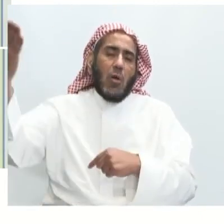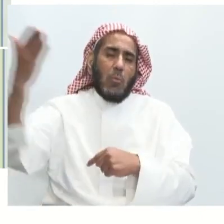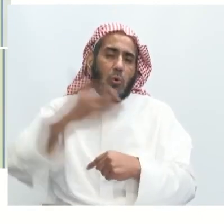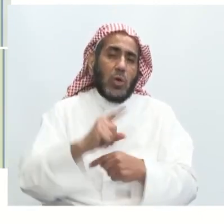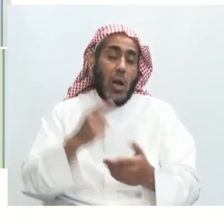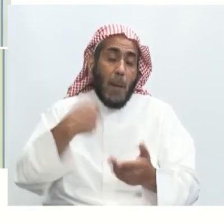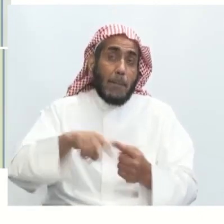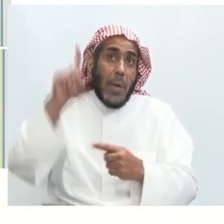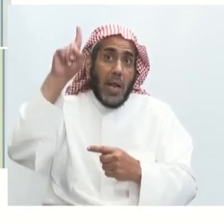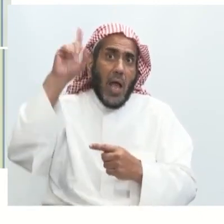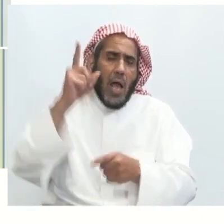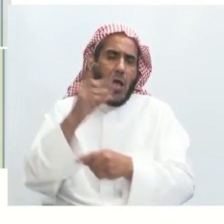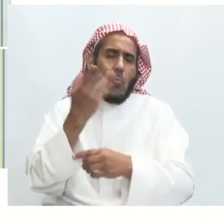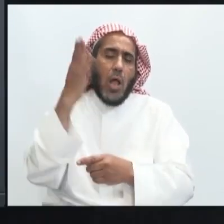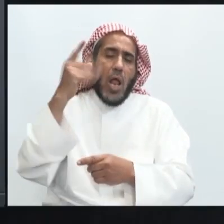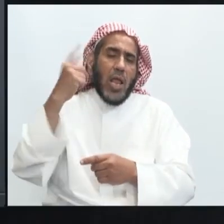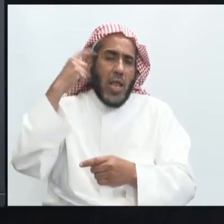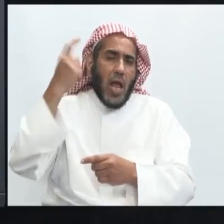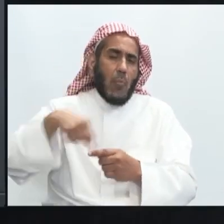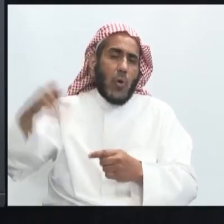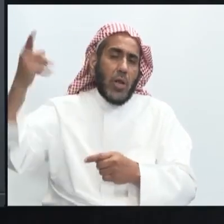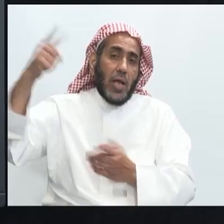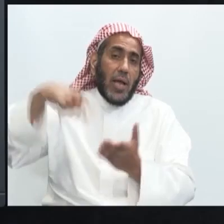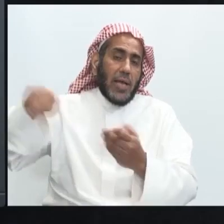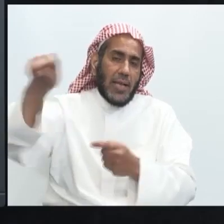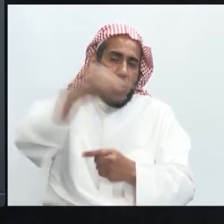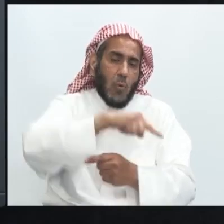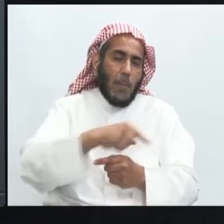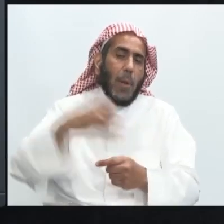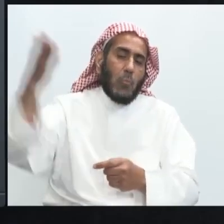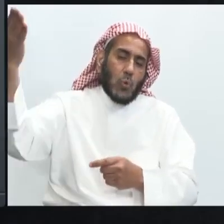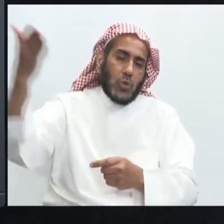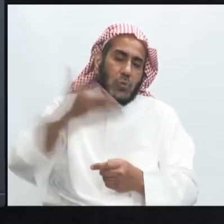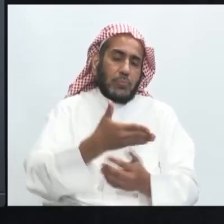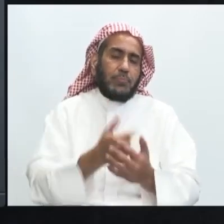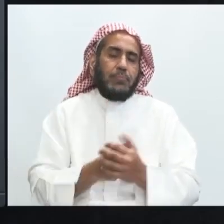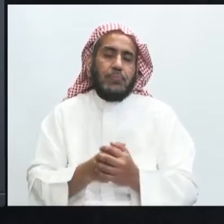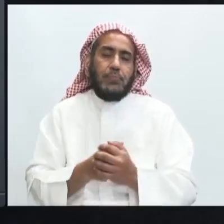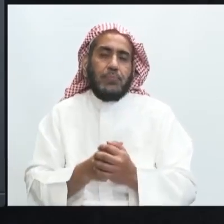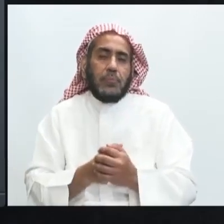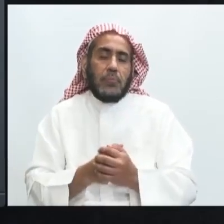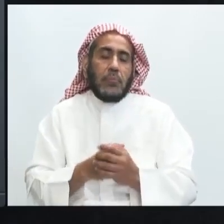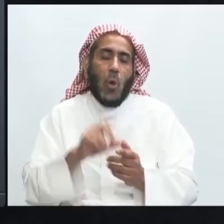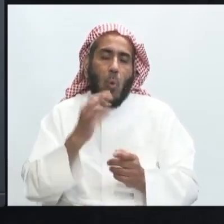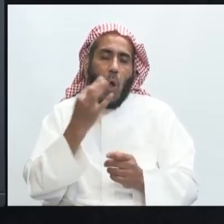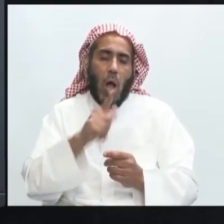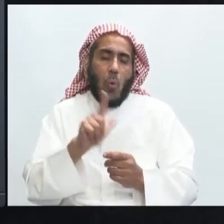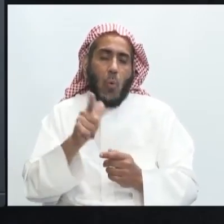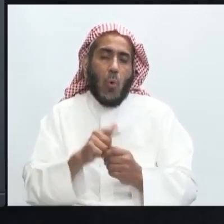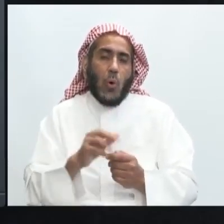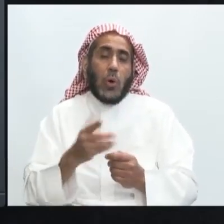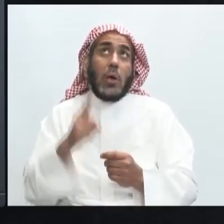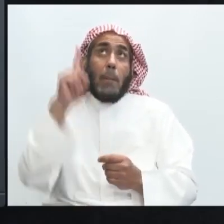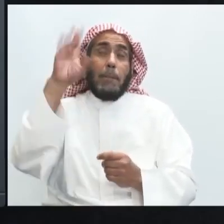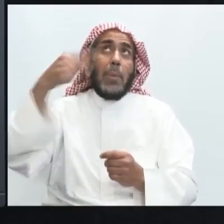لمرسلون ما الفرق انا اليكم مرسلون وقوله ربنا يعلم انا